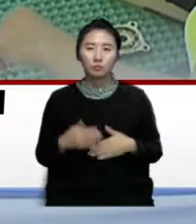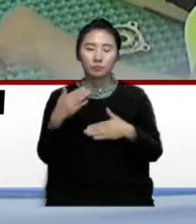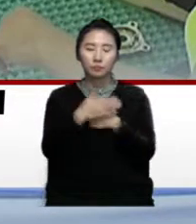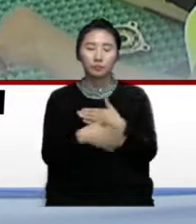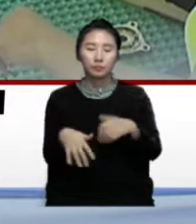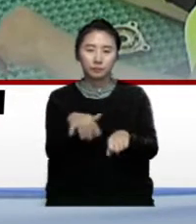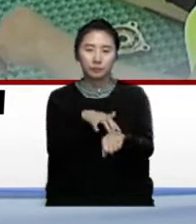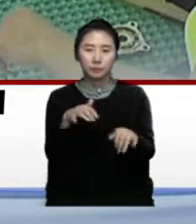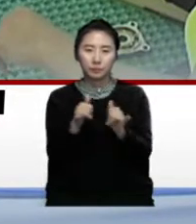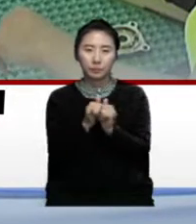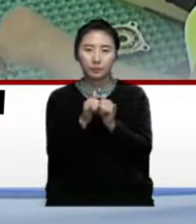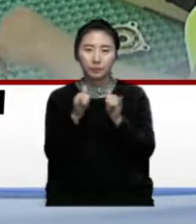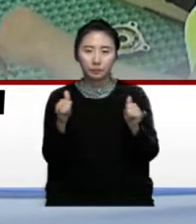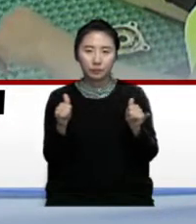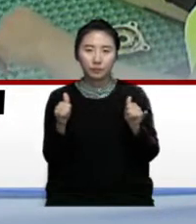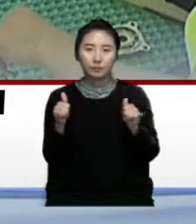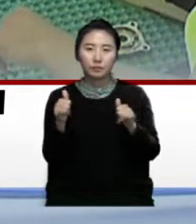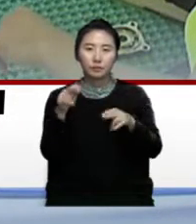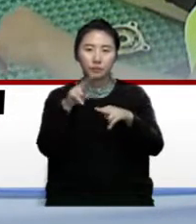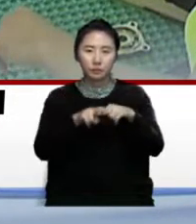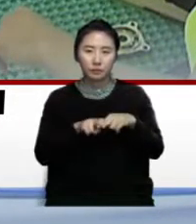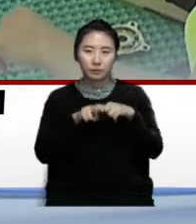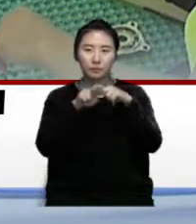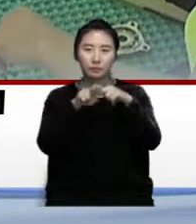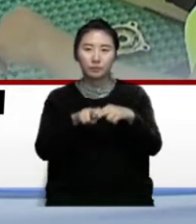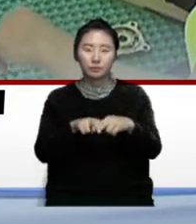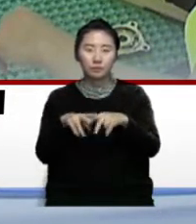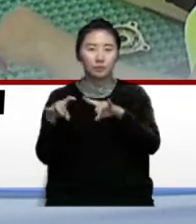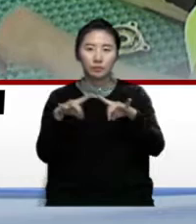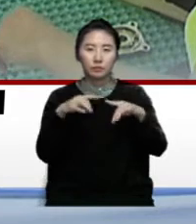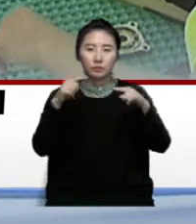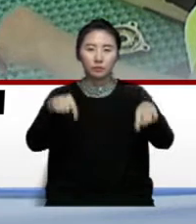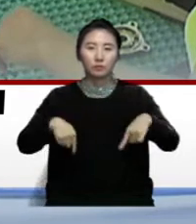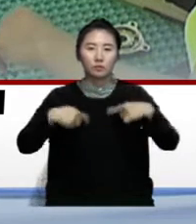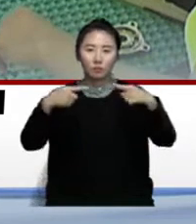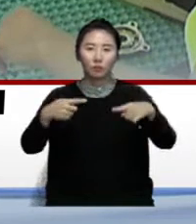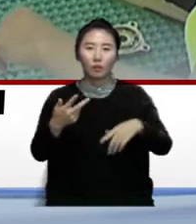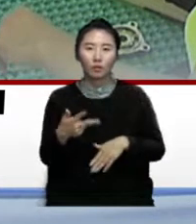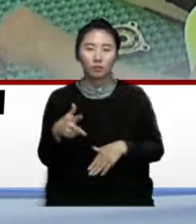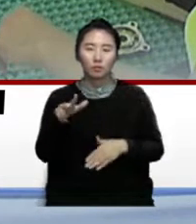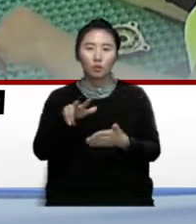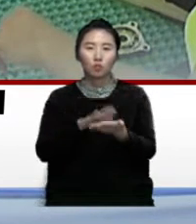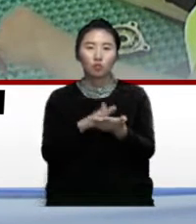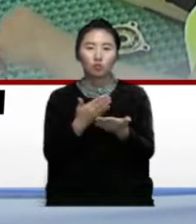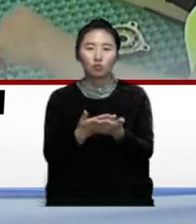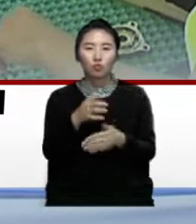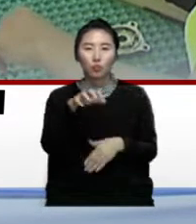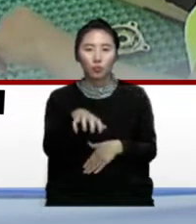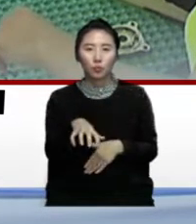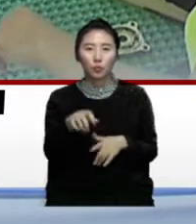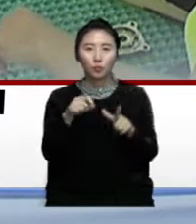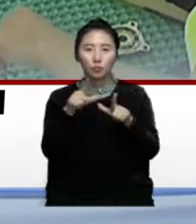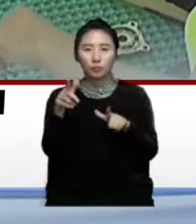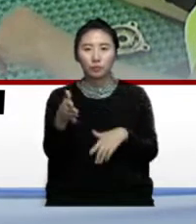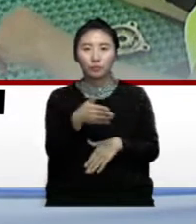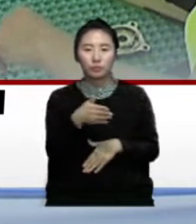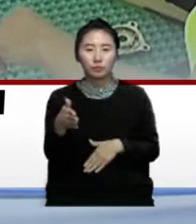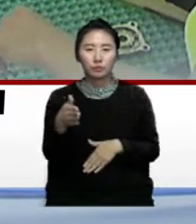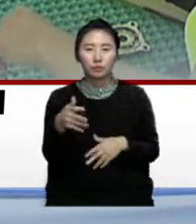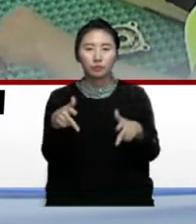몸이 불편한 이들이 주로 타고 다니는 전동 휠체어. 하지만 이 전동 휠체어를 수리하는 곳은 거의